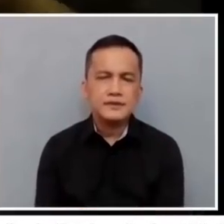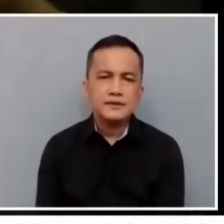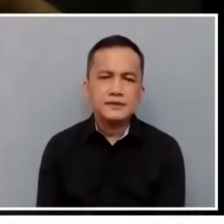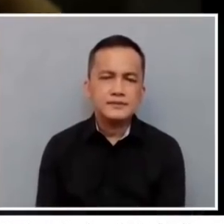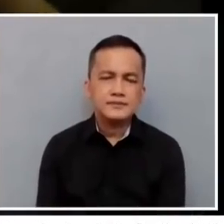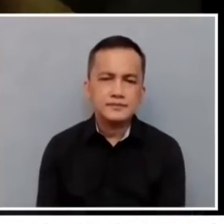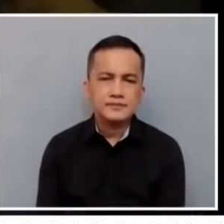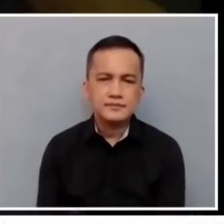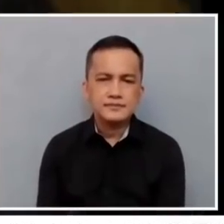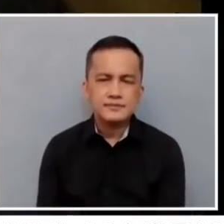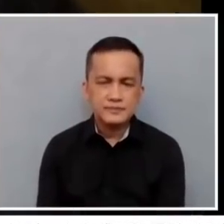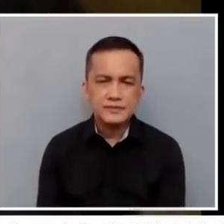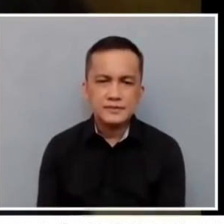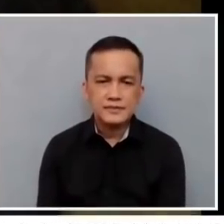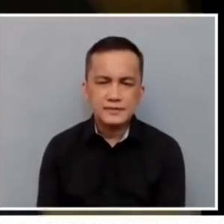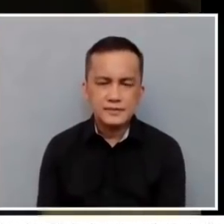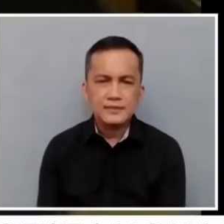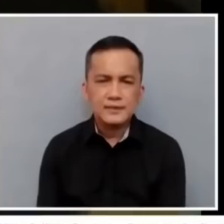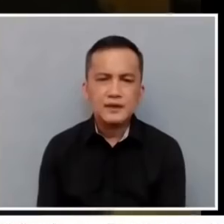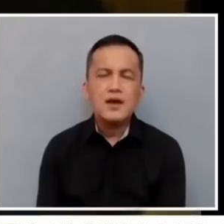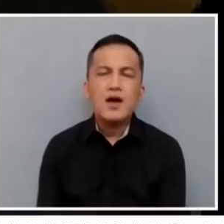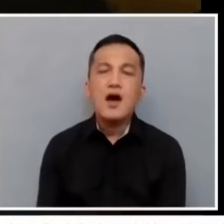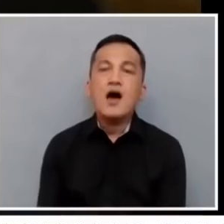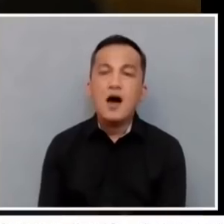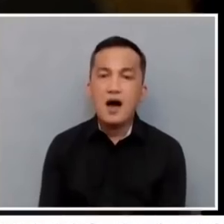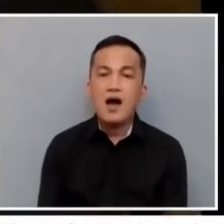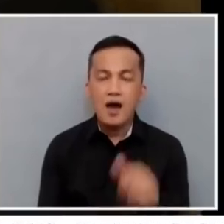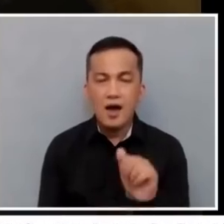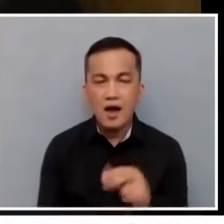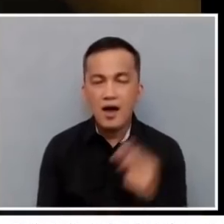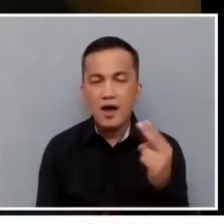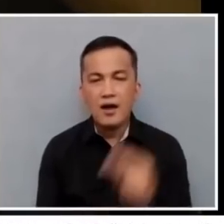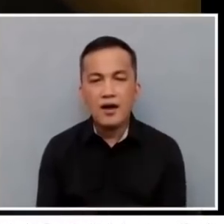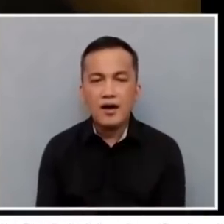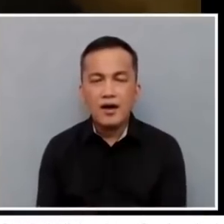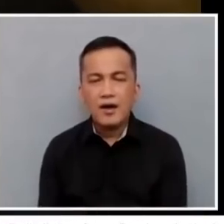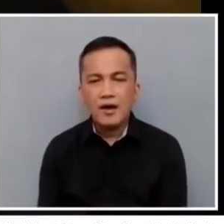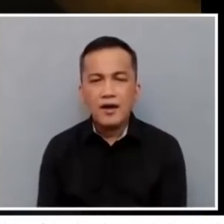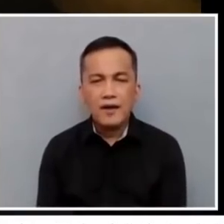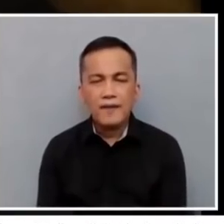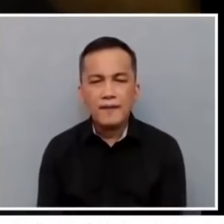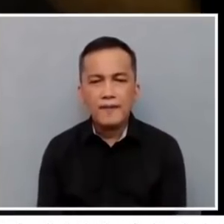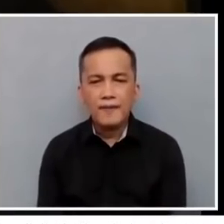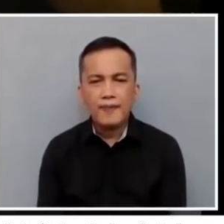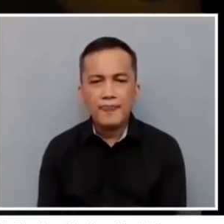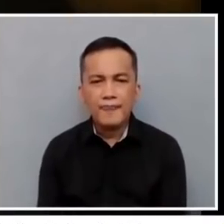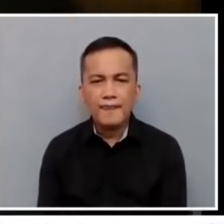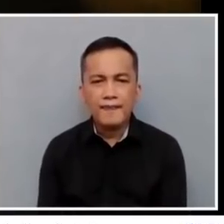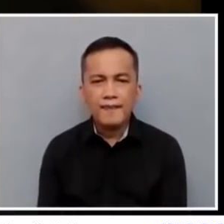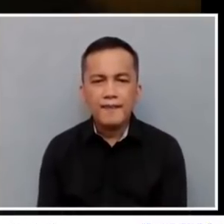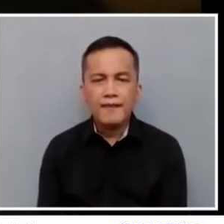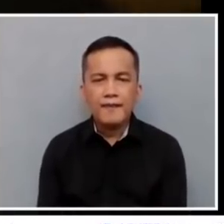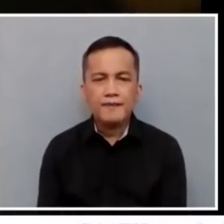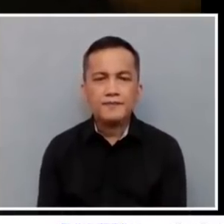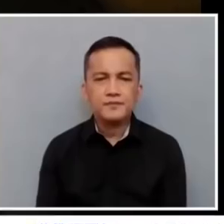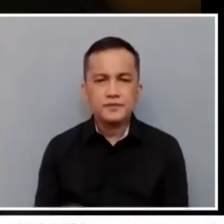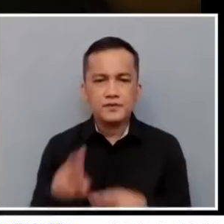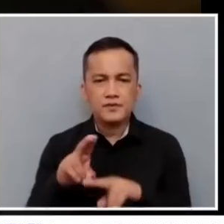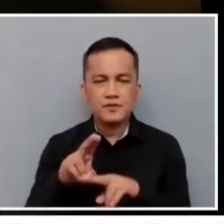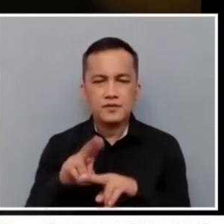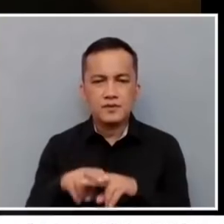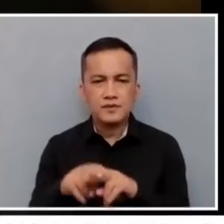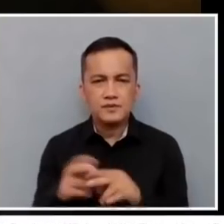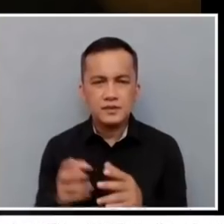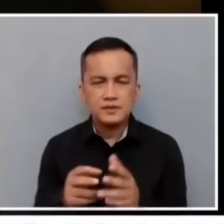nilagay niya yung signature ni Sara Duterte. Ayun. Alright, Pia, pakiulit. Pakiulit. Yan yung upuan kung saan siya bumoto.